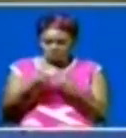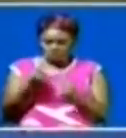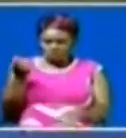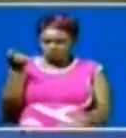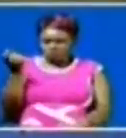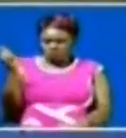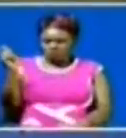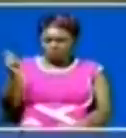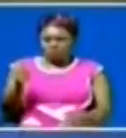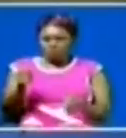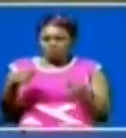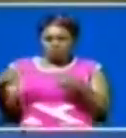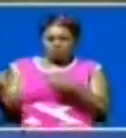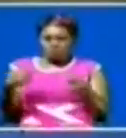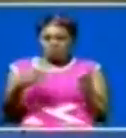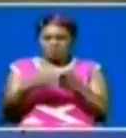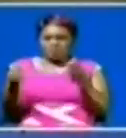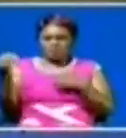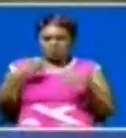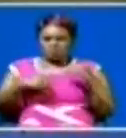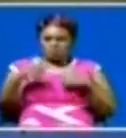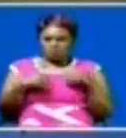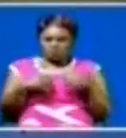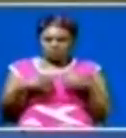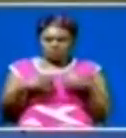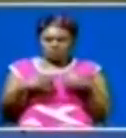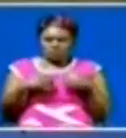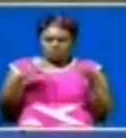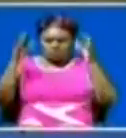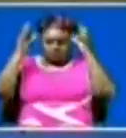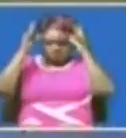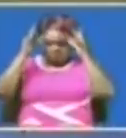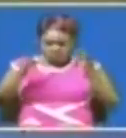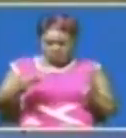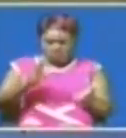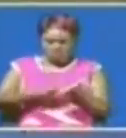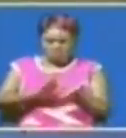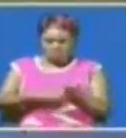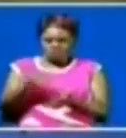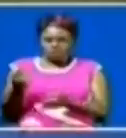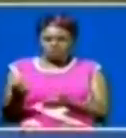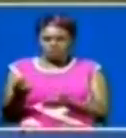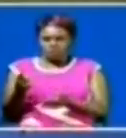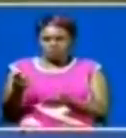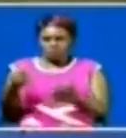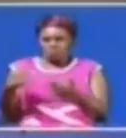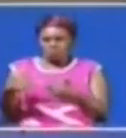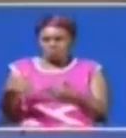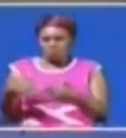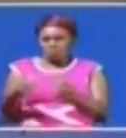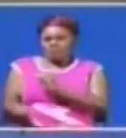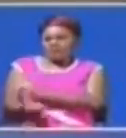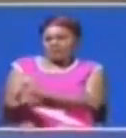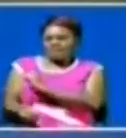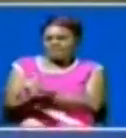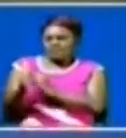kuhusiana na vita dhidi ya ufisadi na kauli zako tu za mwisho, Wakenya wangependa kujua unawaachia jambo gani ambacho